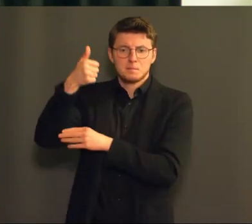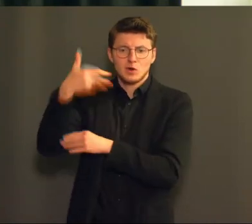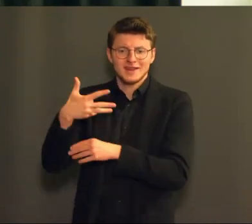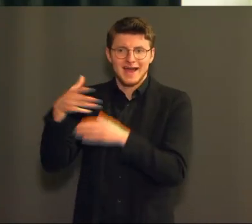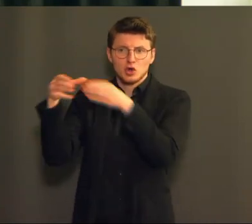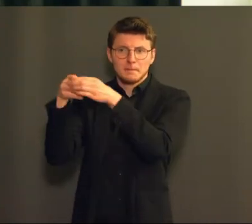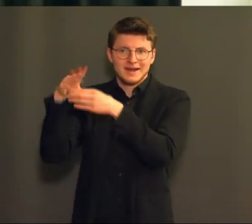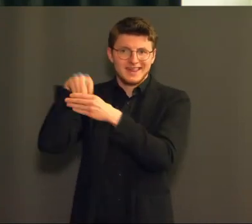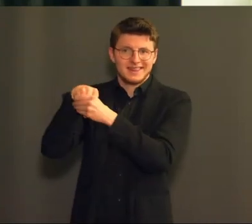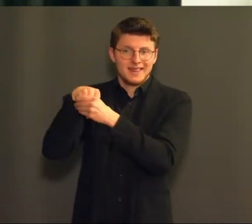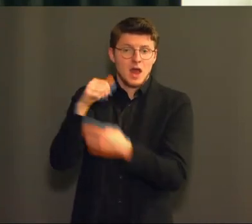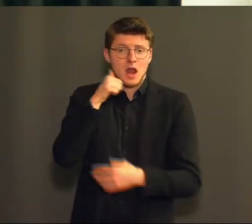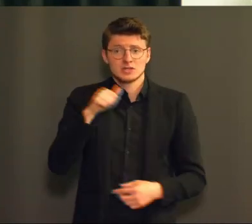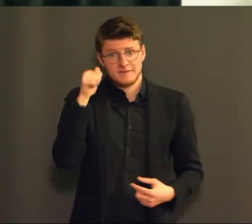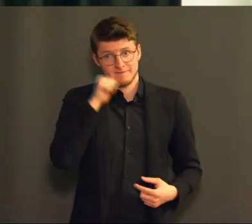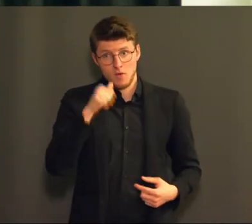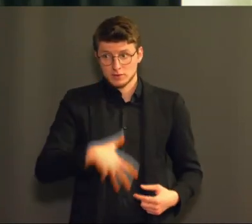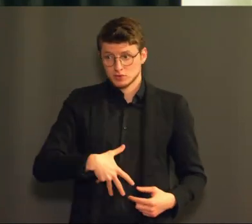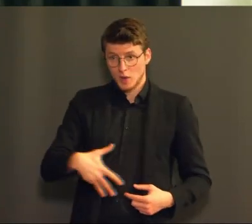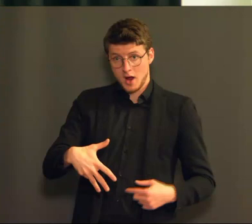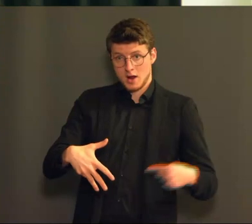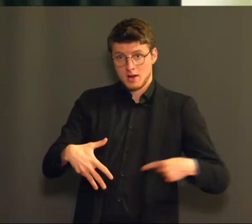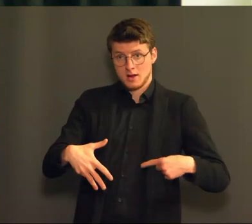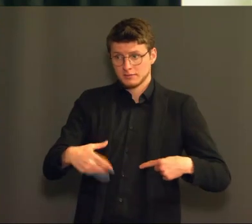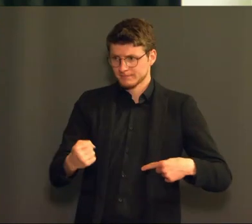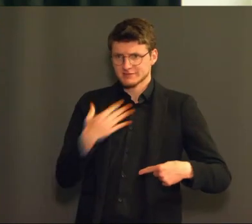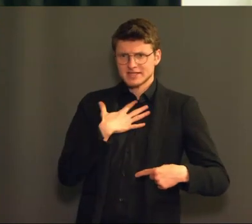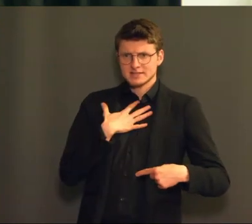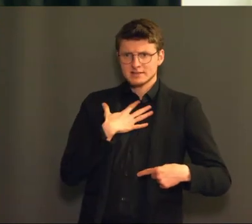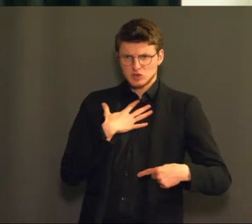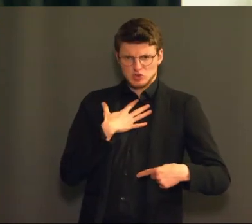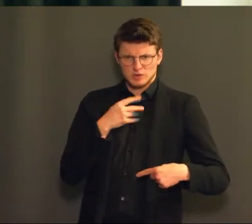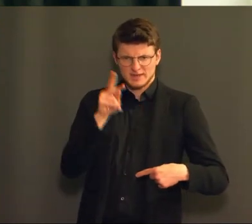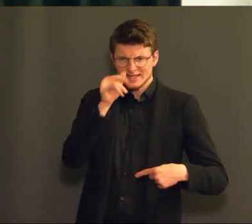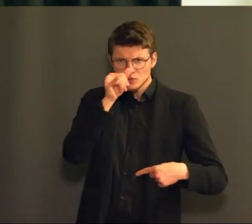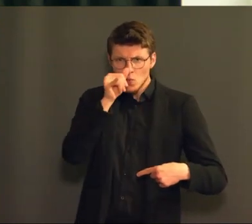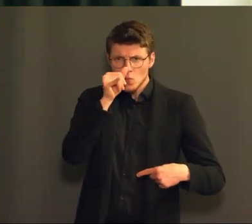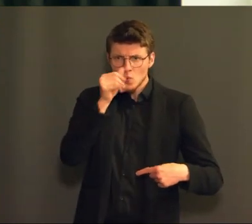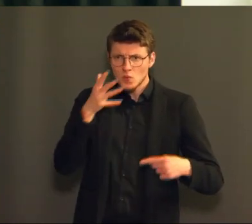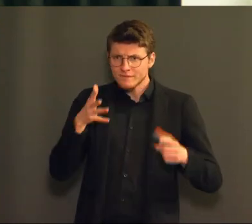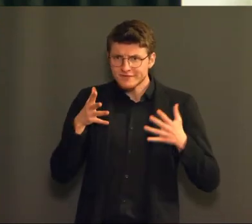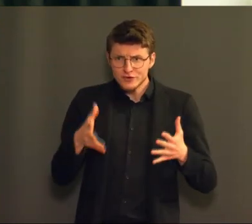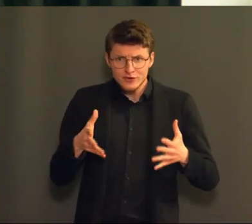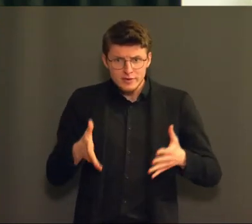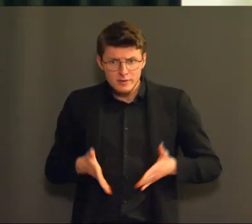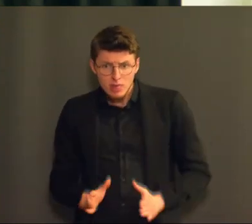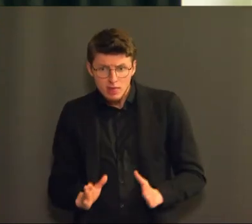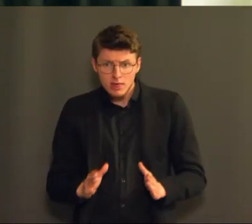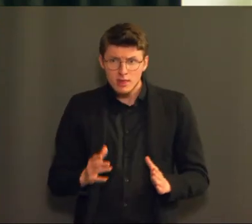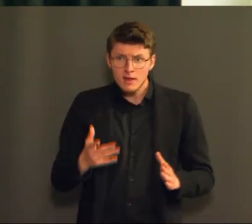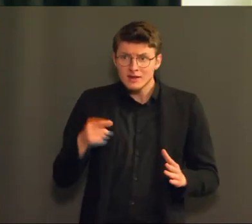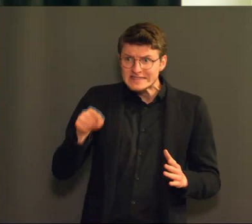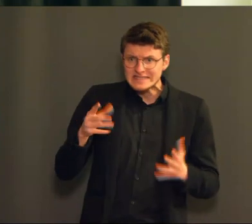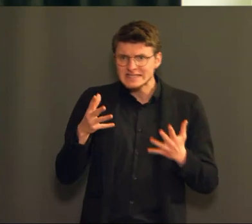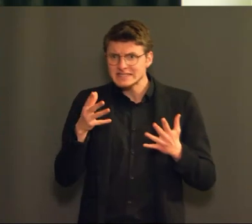bevalling. Daarom krijgen ze de kans om zich zo snel mogelijk te laten vaccineren. En dat gebeurt best voor de 6e maand